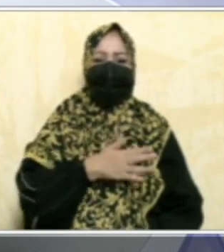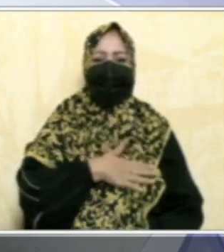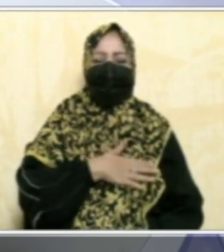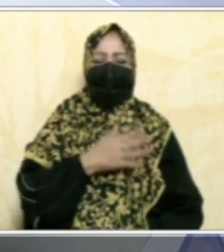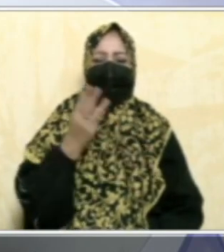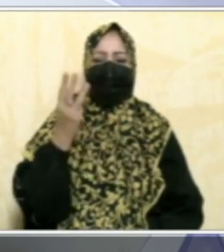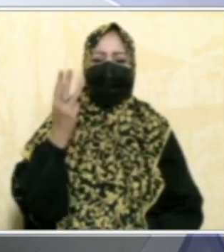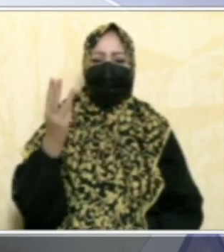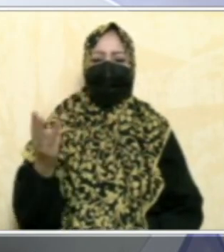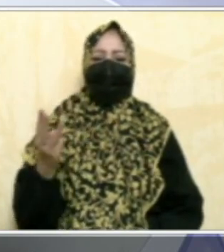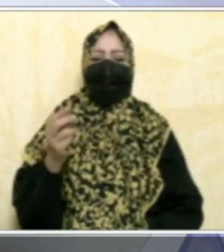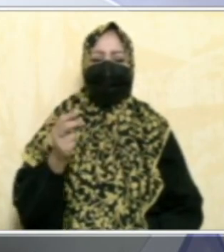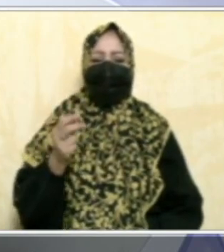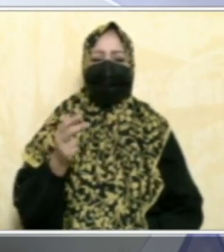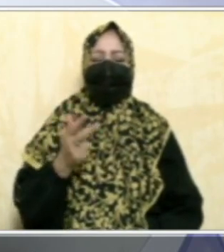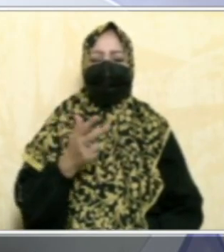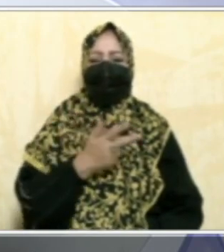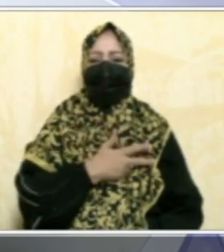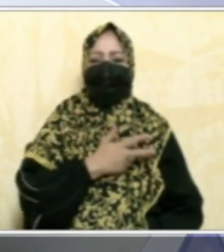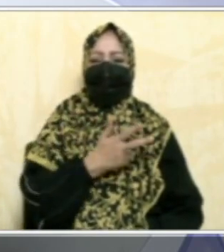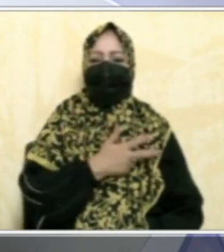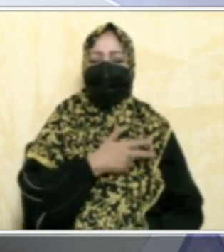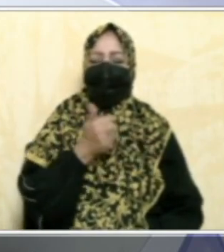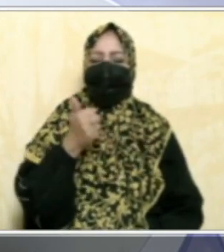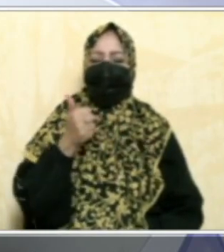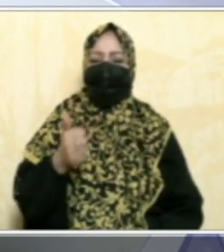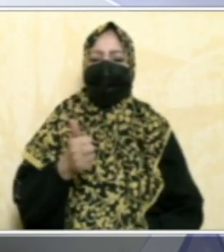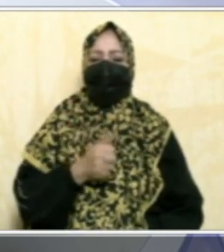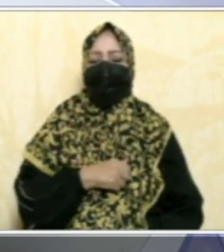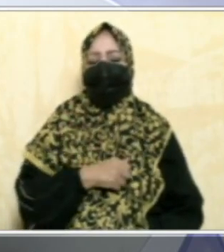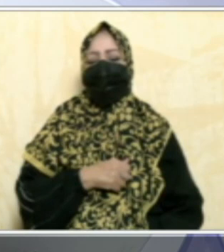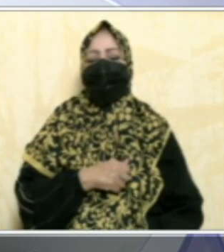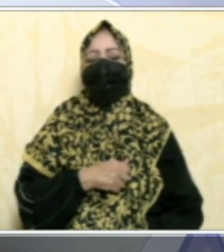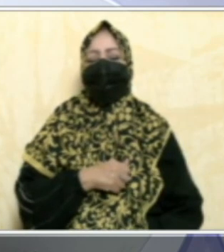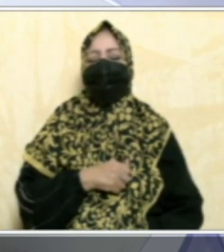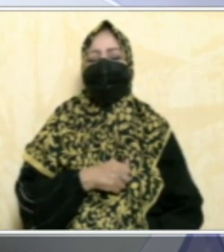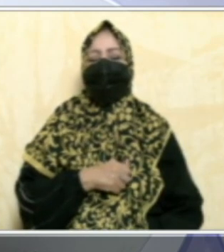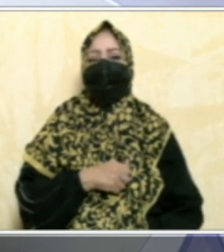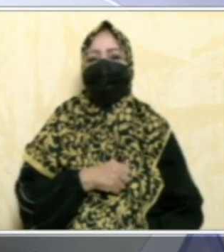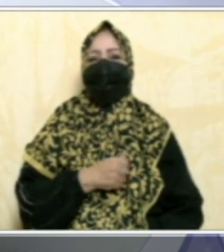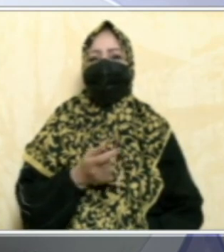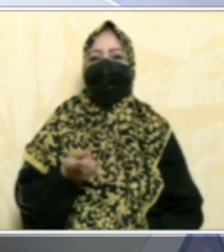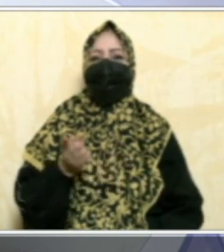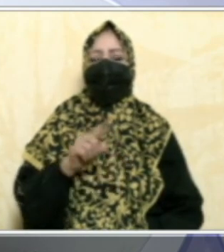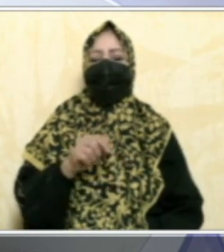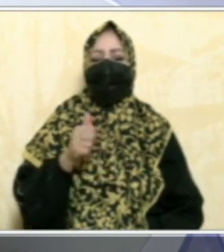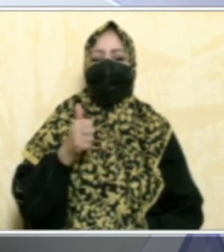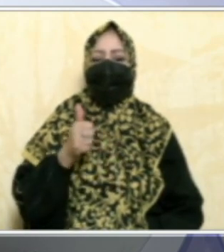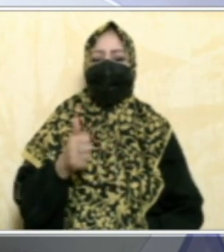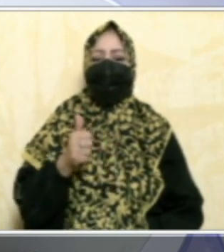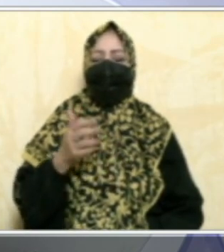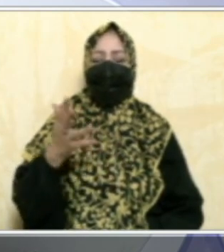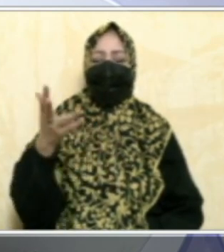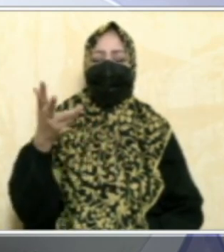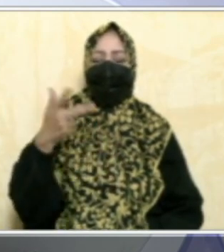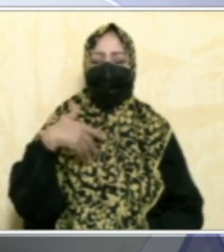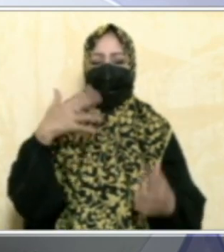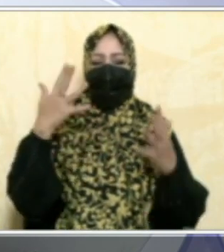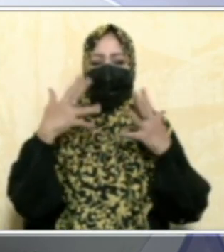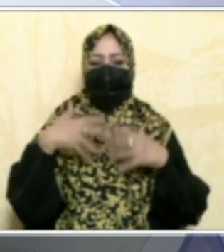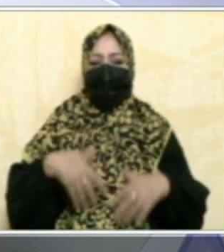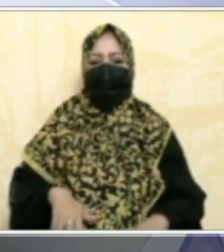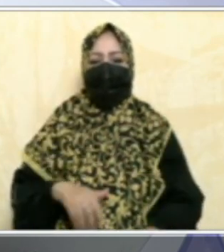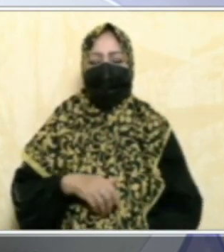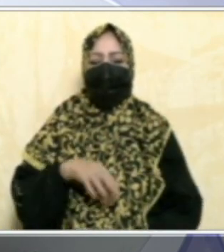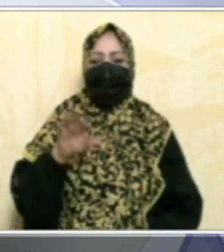الثلاثاء، وكذلك الأفضل له إذا أراد الوقاية أن ينتقي أيام